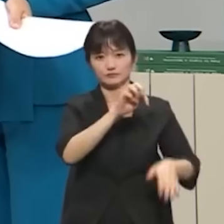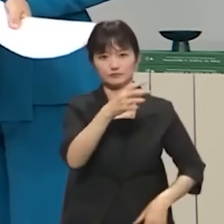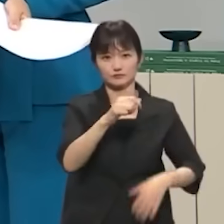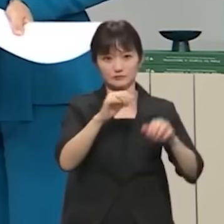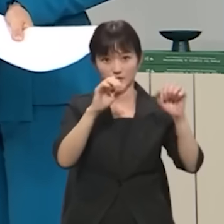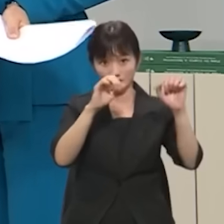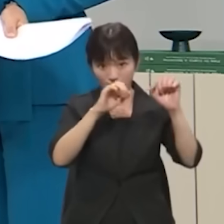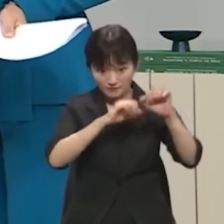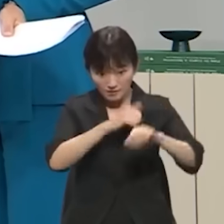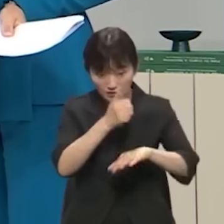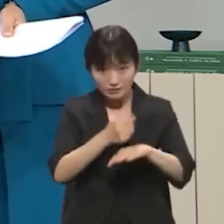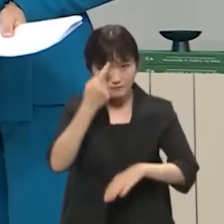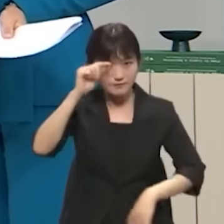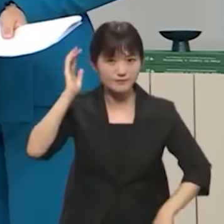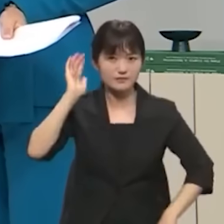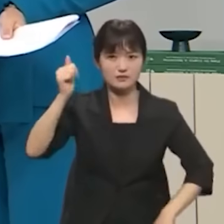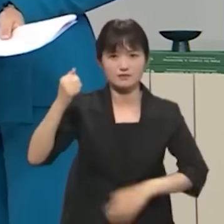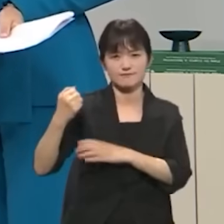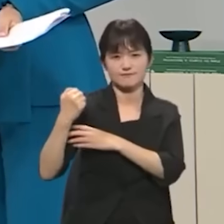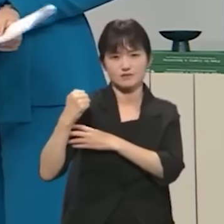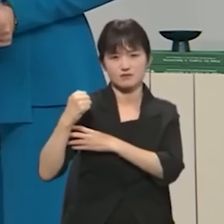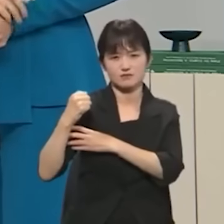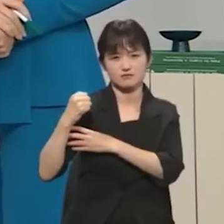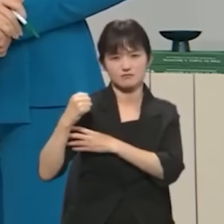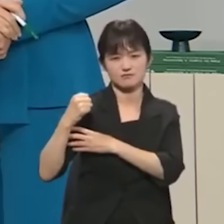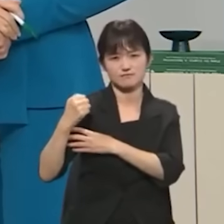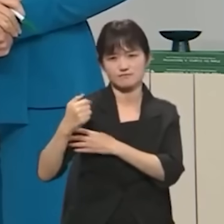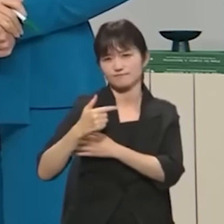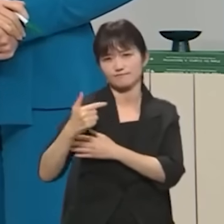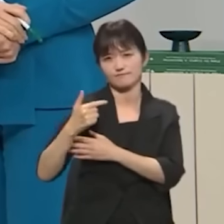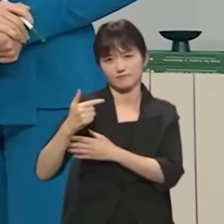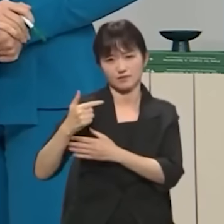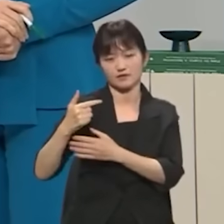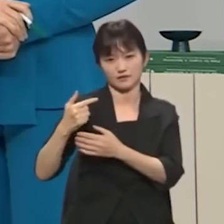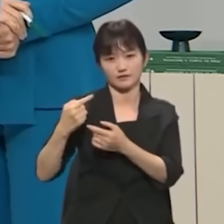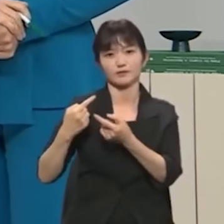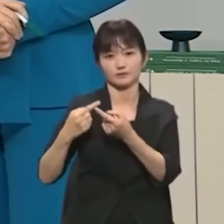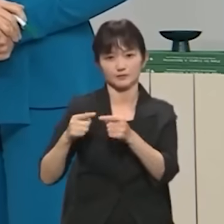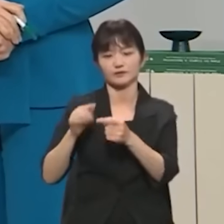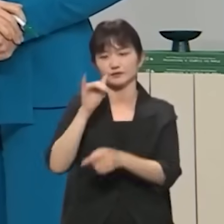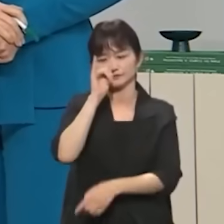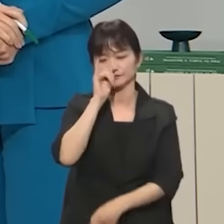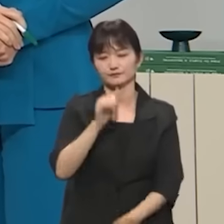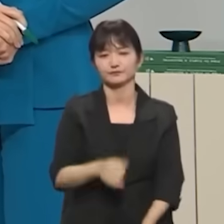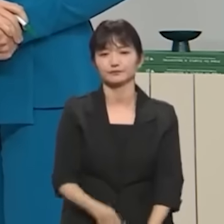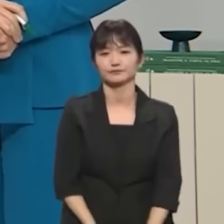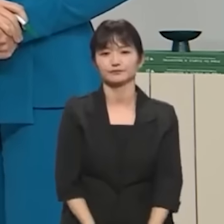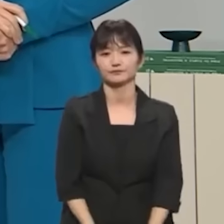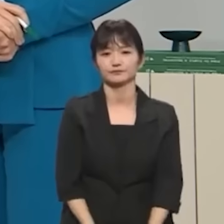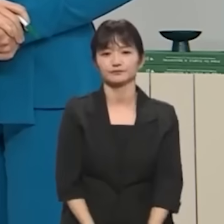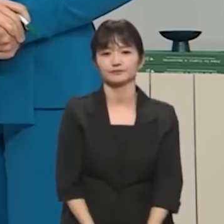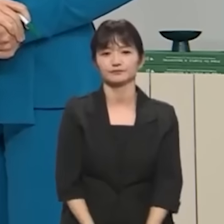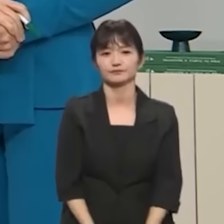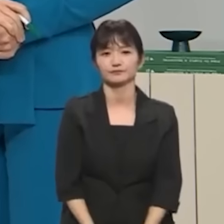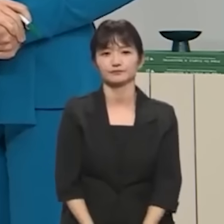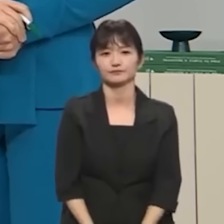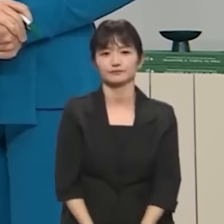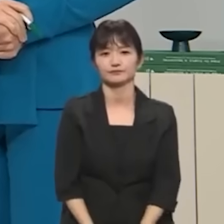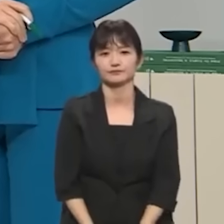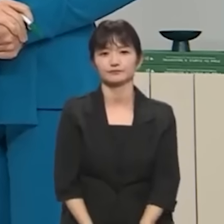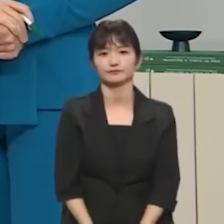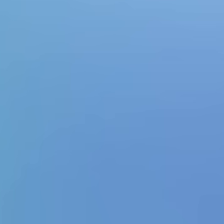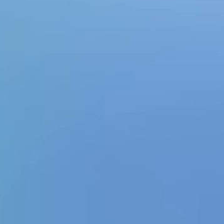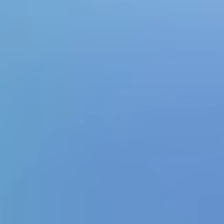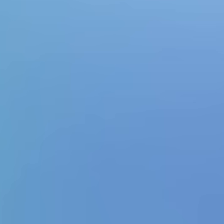몰락은 결국 푸틴의 권력을 더욱 공고하게 만들었다는 평가를 내놨습니다. 지금까지 이슈 언박싱이었습니다.